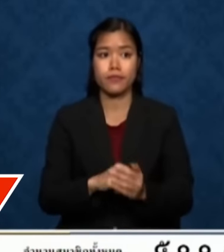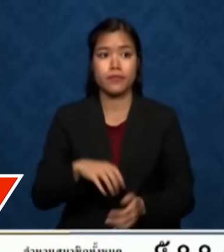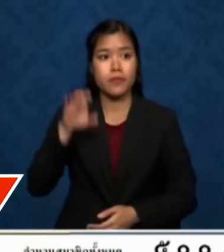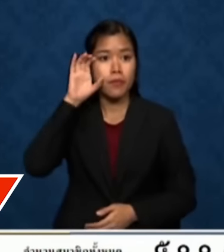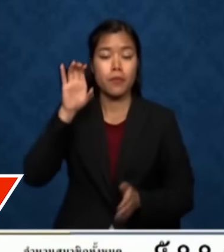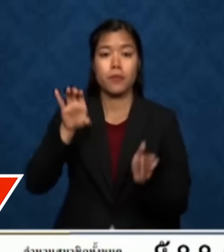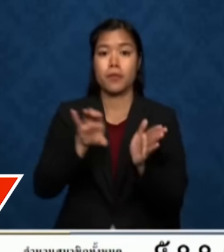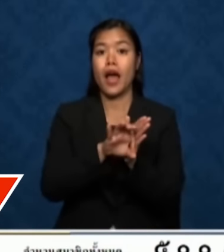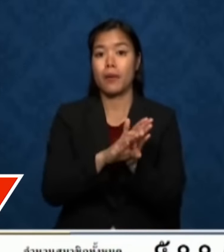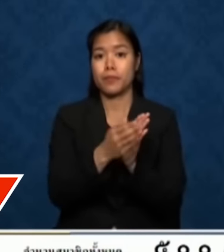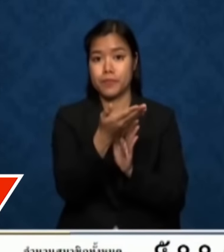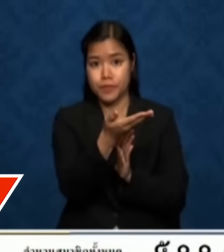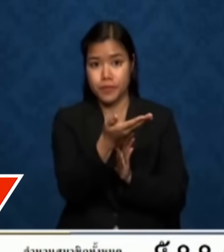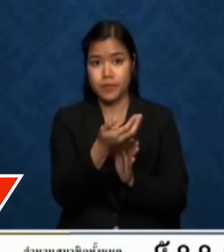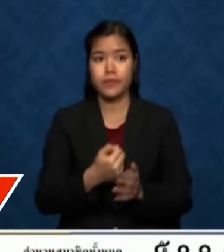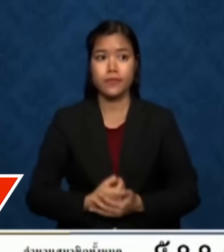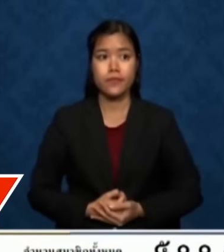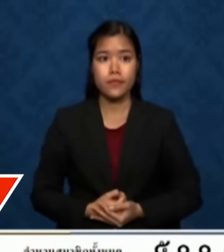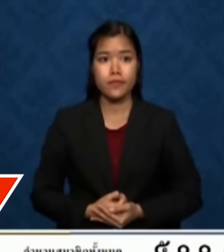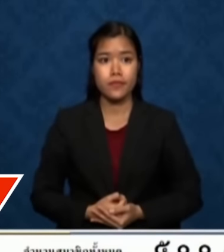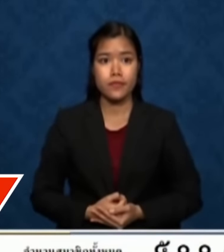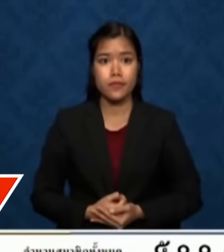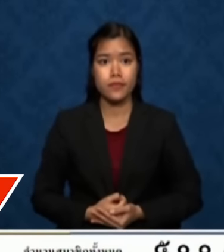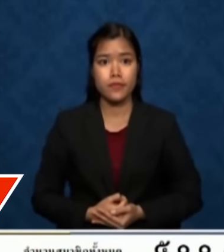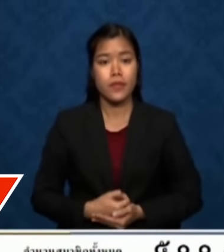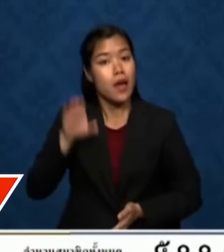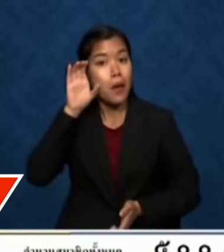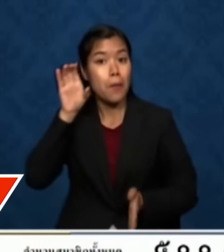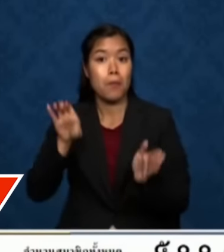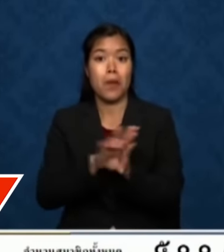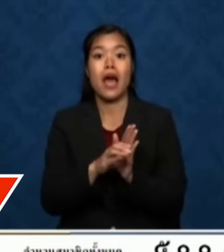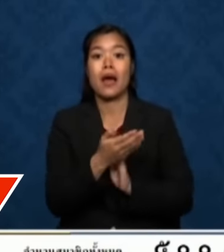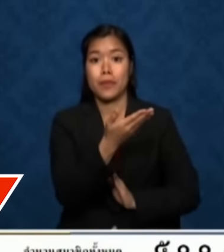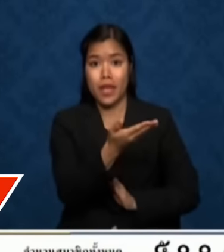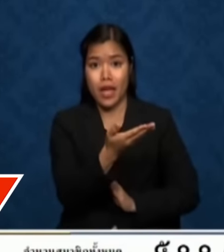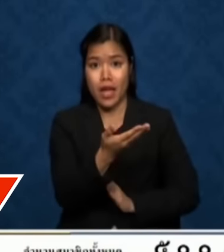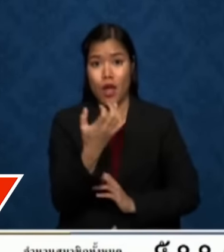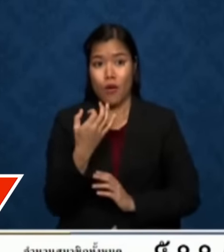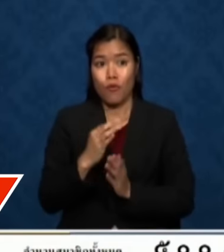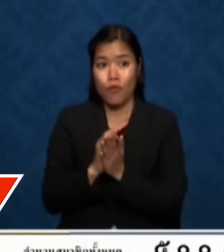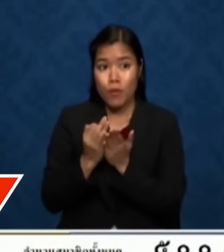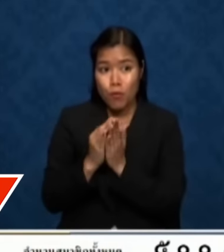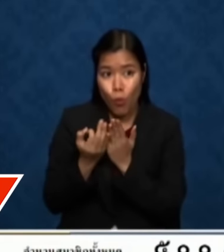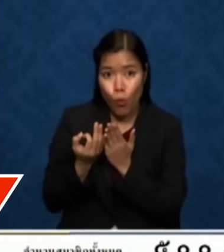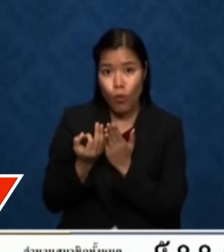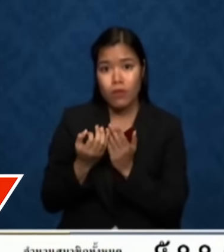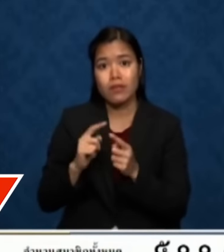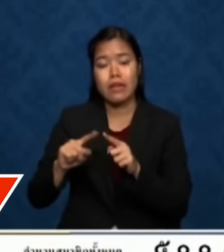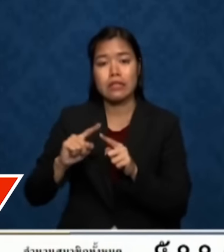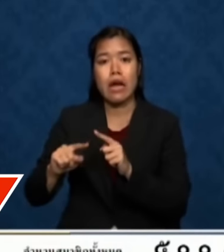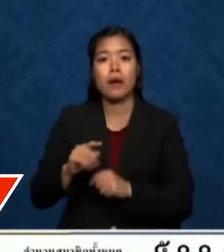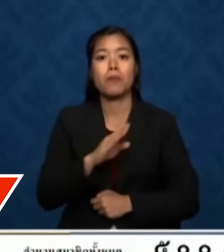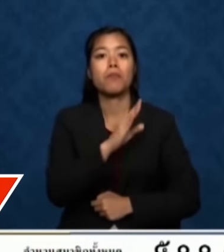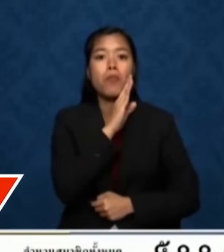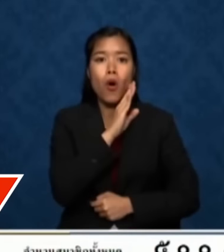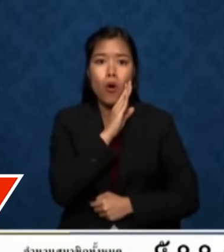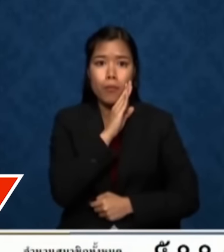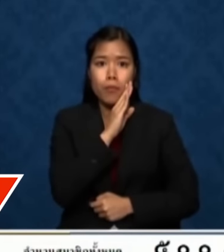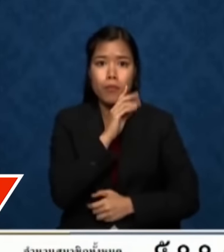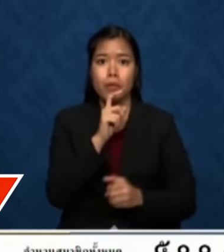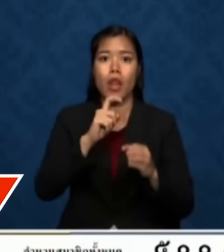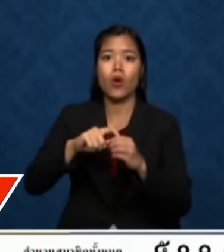ราวนี้ค่ะเป็นภาพแอคเคาท์ปลอมทั้งหมดที่รวบรวมได้ราวๆ500แอคเคาท์ค่ะและ